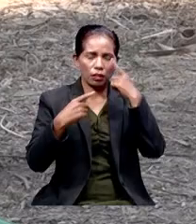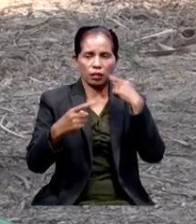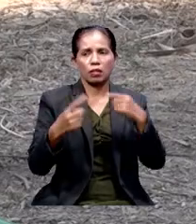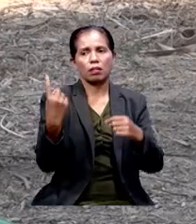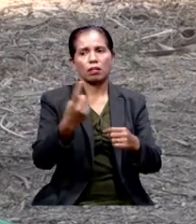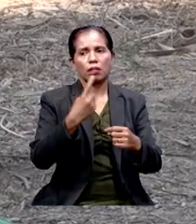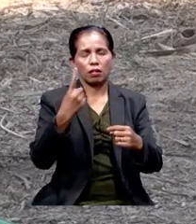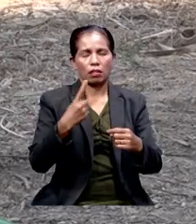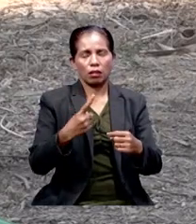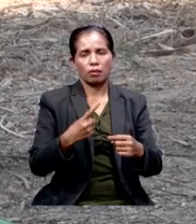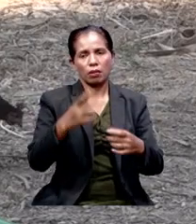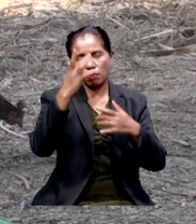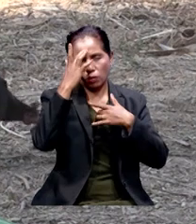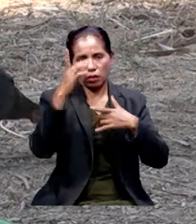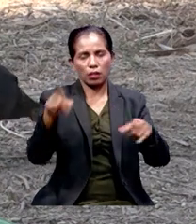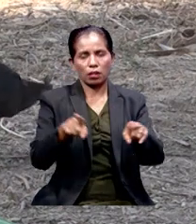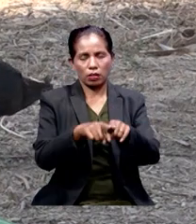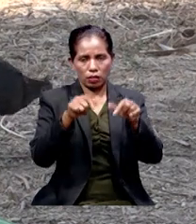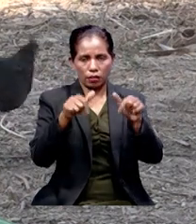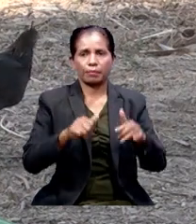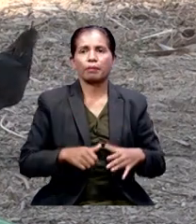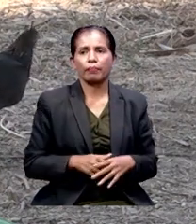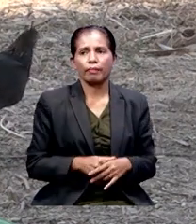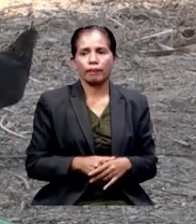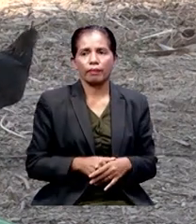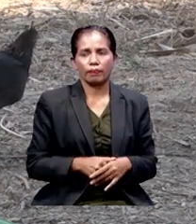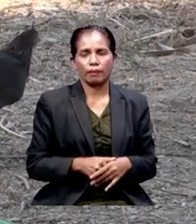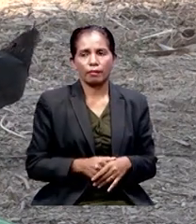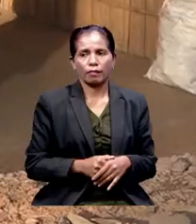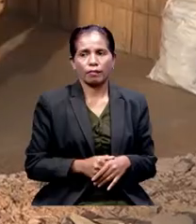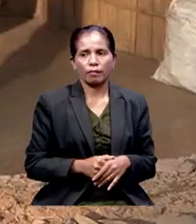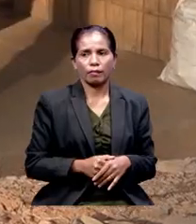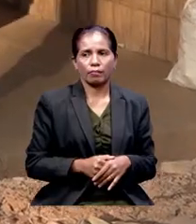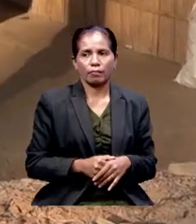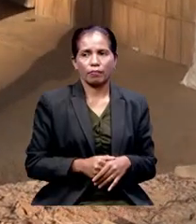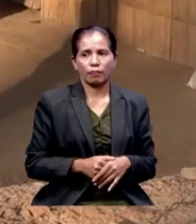be kondisaun hansa tan. Sebe leu hansa nema.